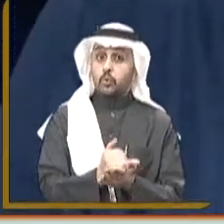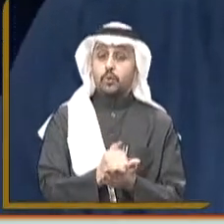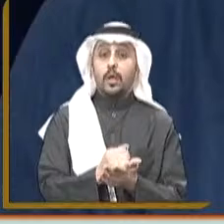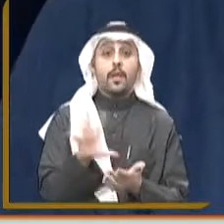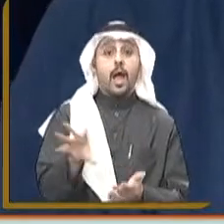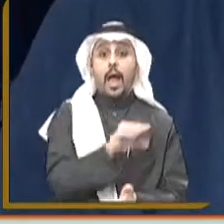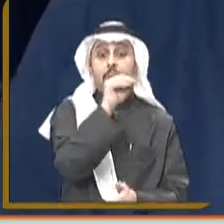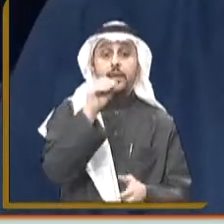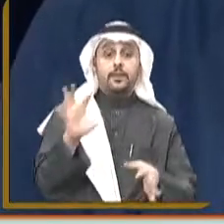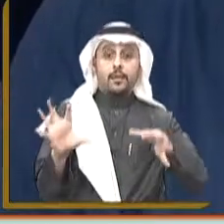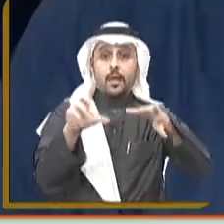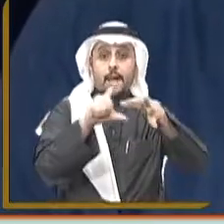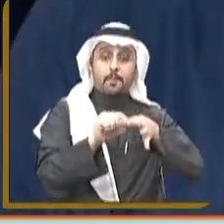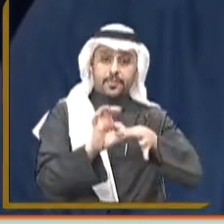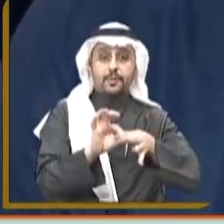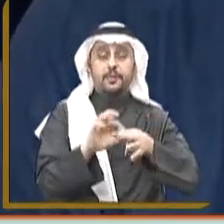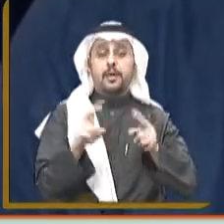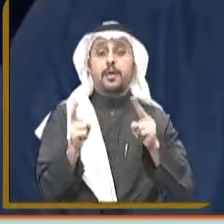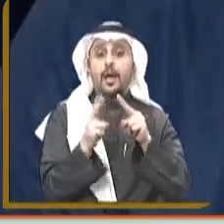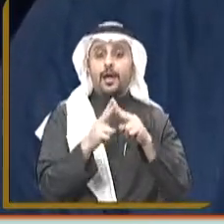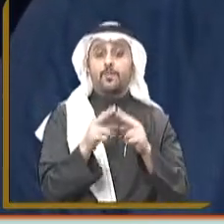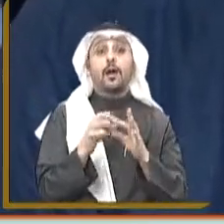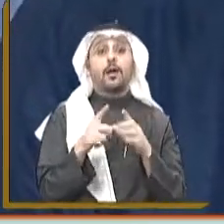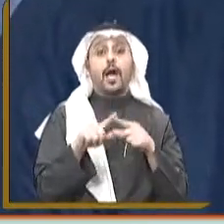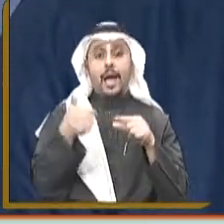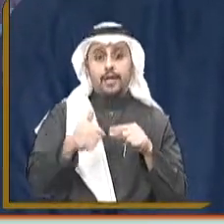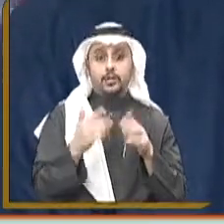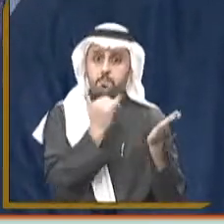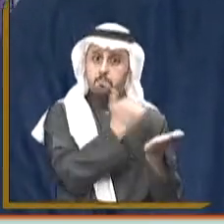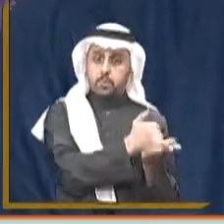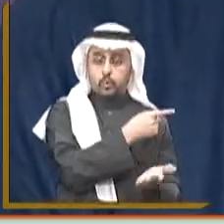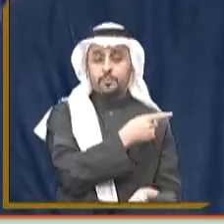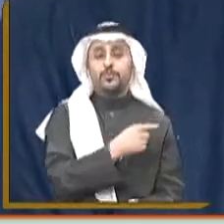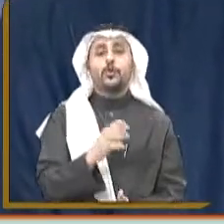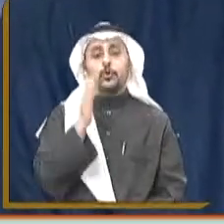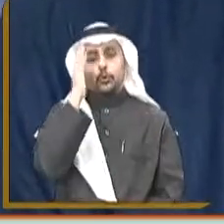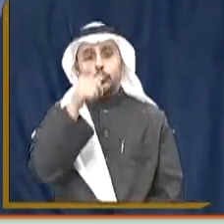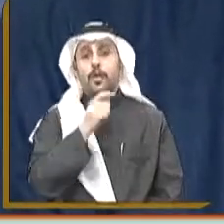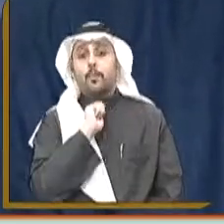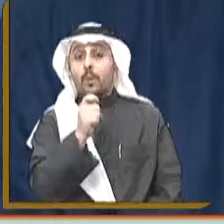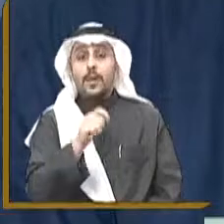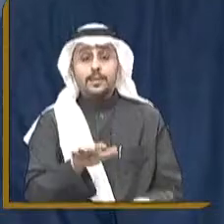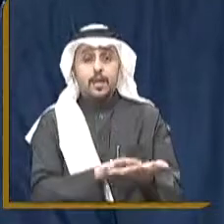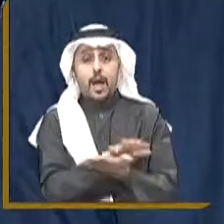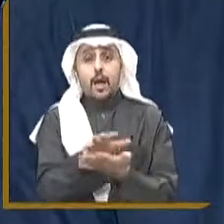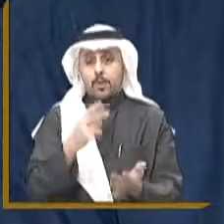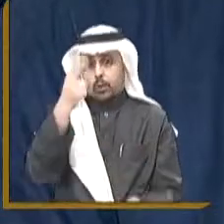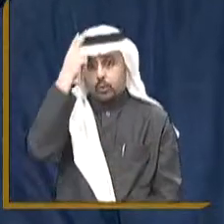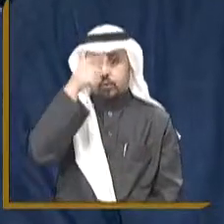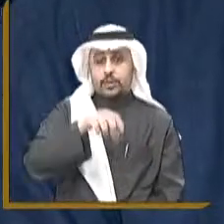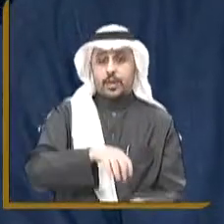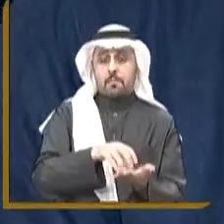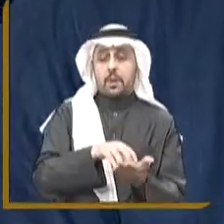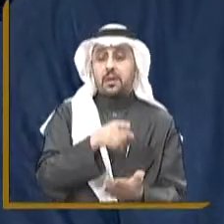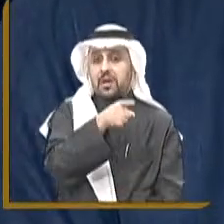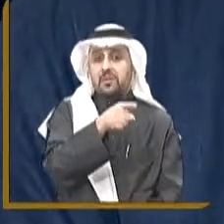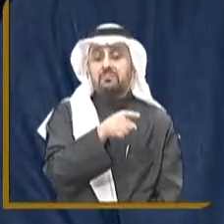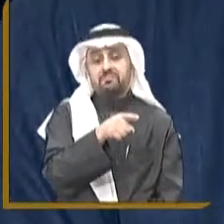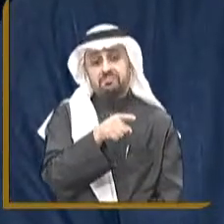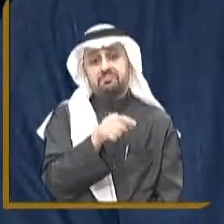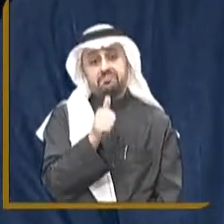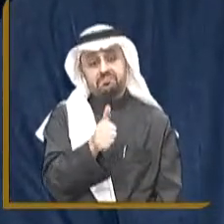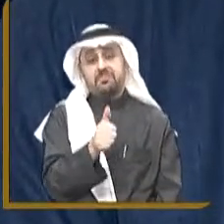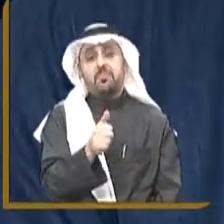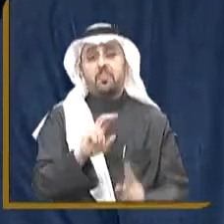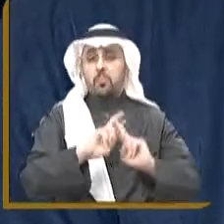الخليجي. أعود إليك إلى الاستوديو. نعم، زميل مراسل أخبار السعودية زميل سليمان الجبر من